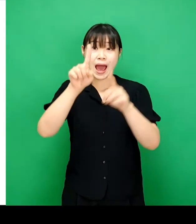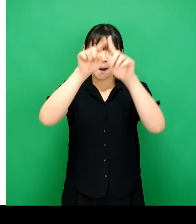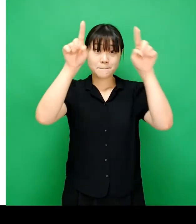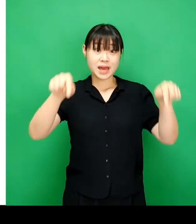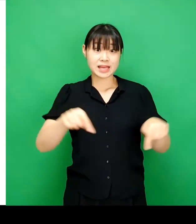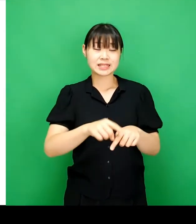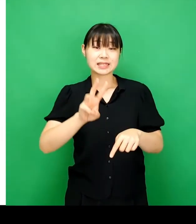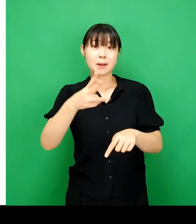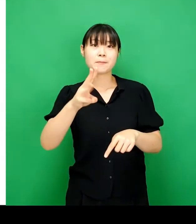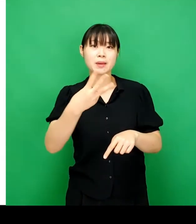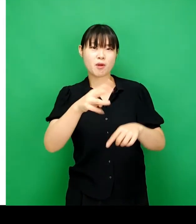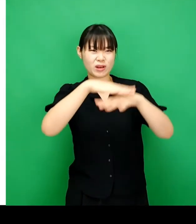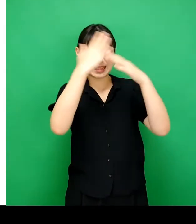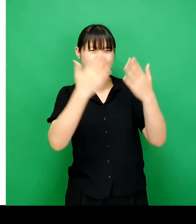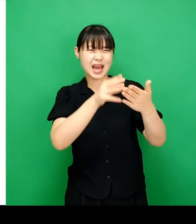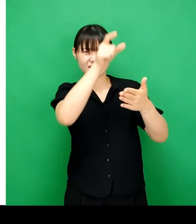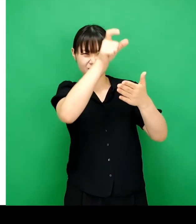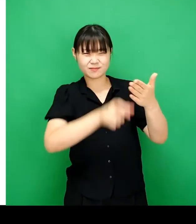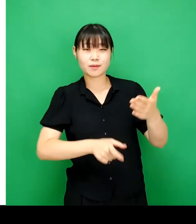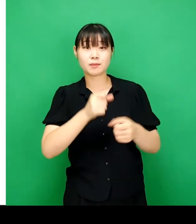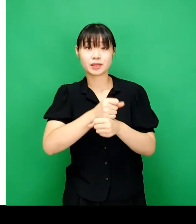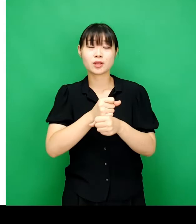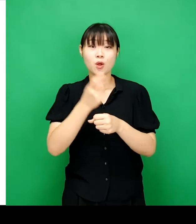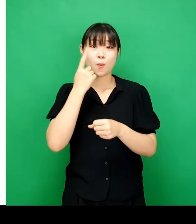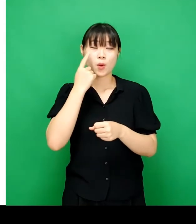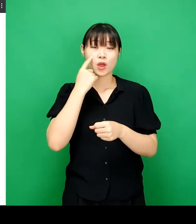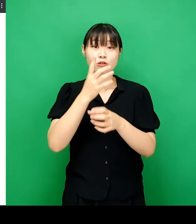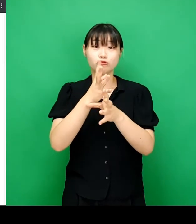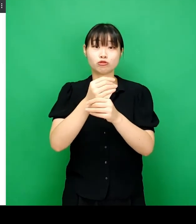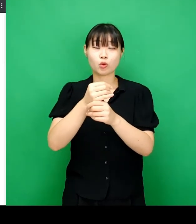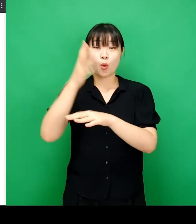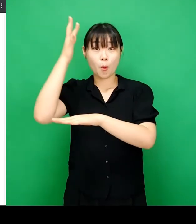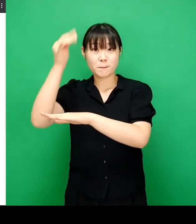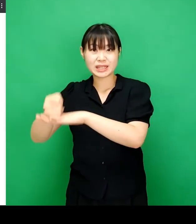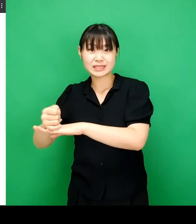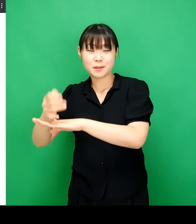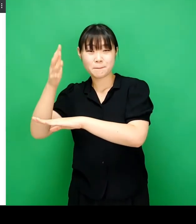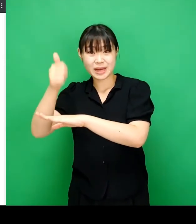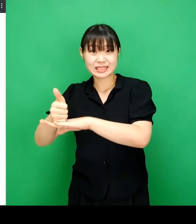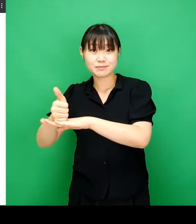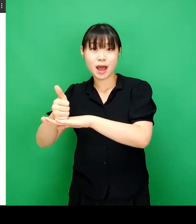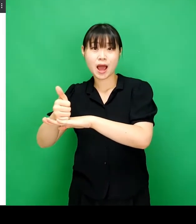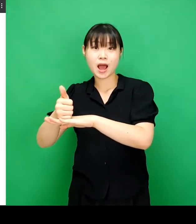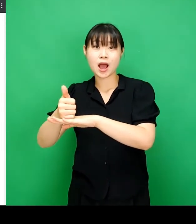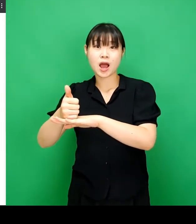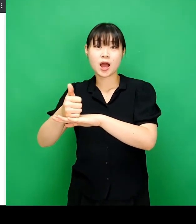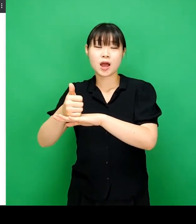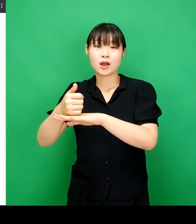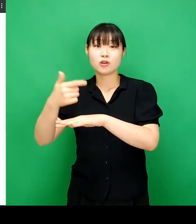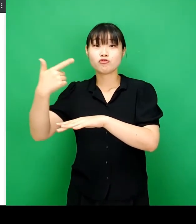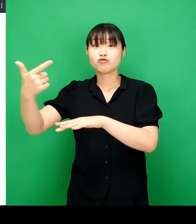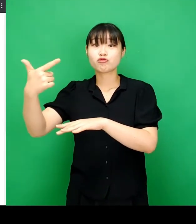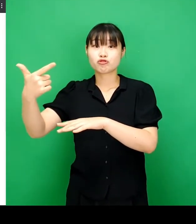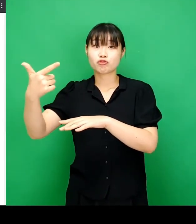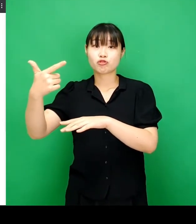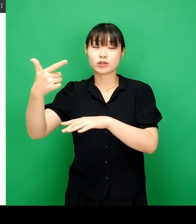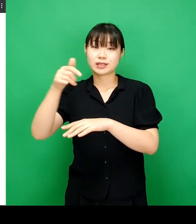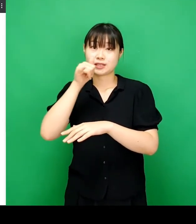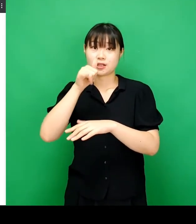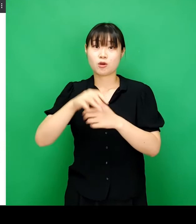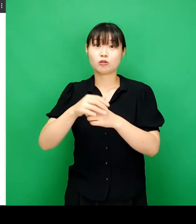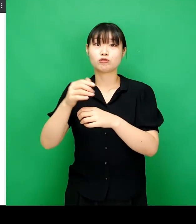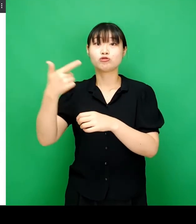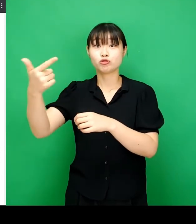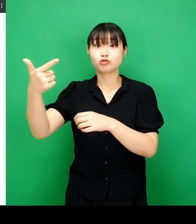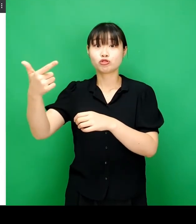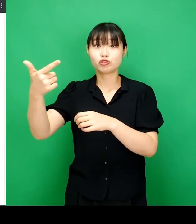페이지에 300명이 보이게 만들겠습니다. 주소의 맨 뒷부분에 로퍼 페이지 6이라고 돼 있는